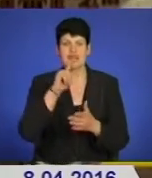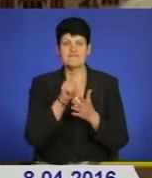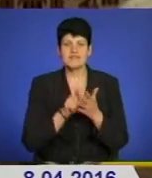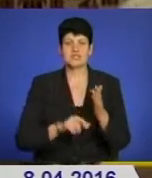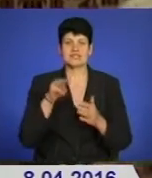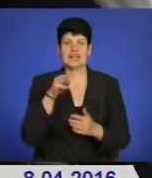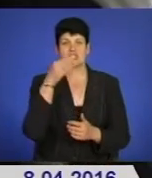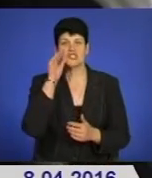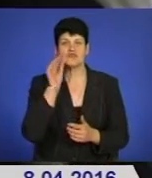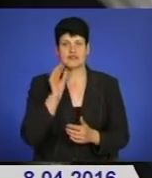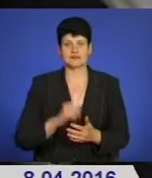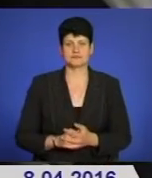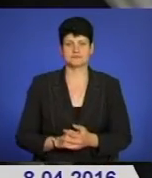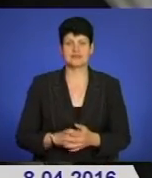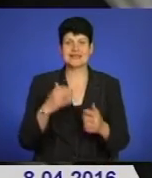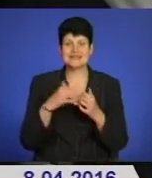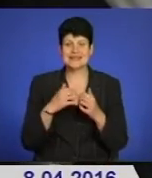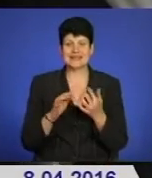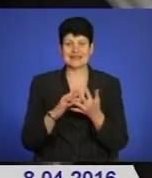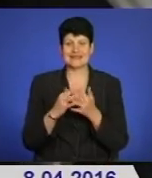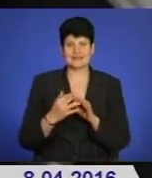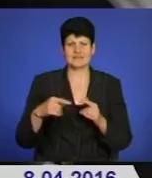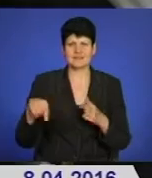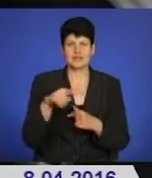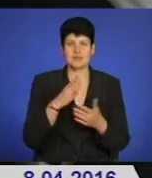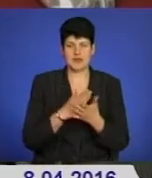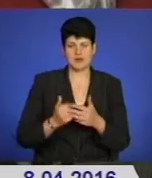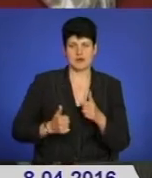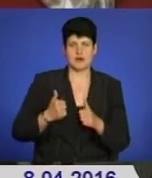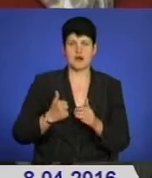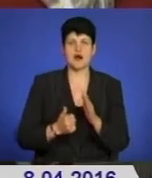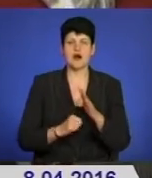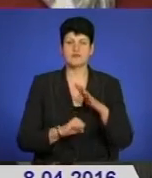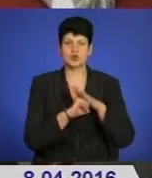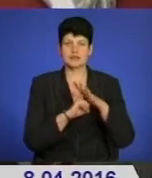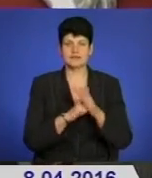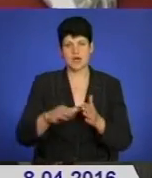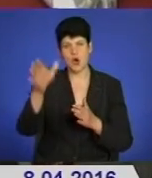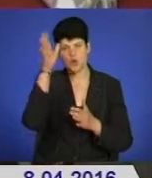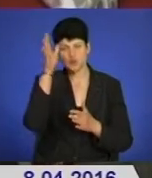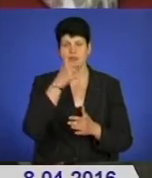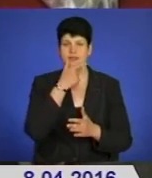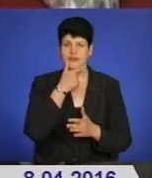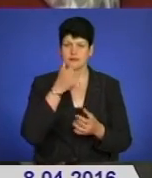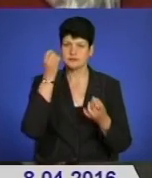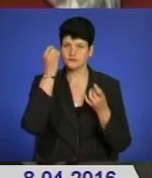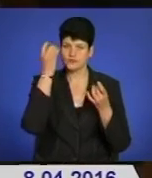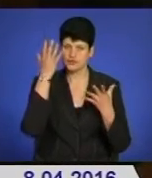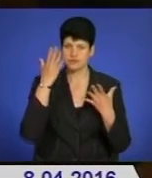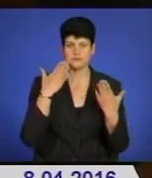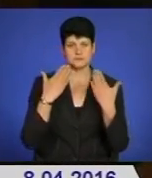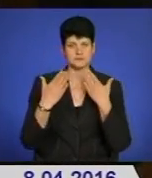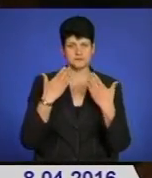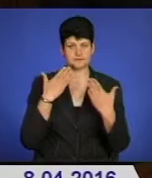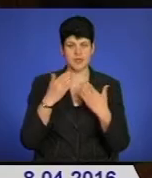Тараса Шевченка. Серед односельців пані Емілія має авторитет. Вона розумна, інтелігентна, вічлива і розсудлива.